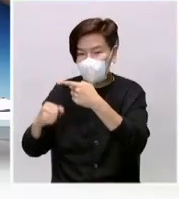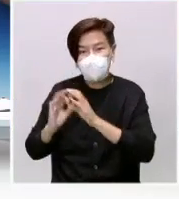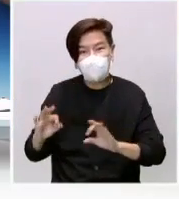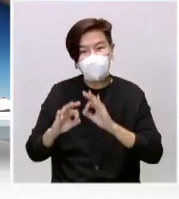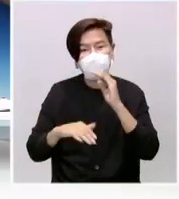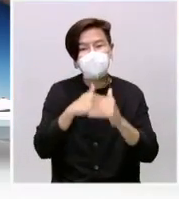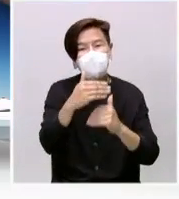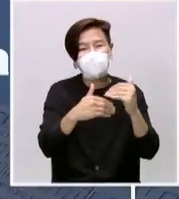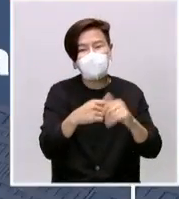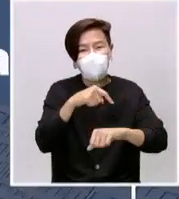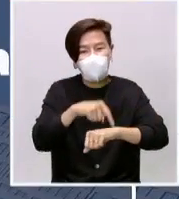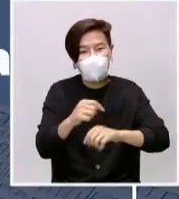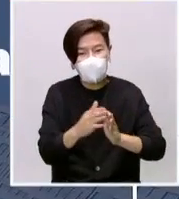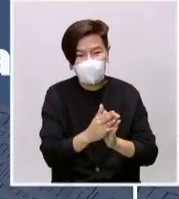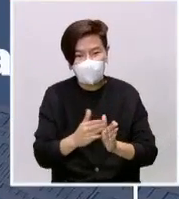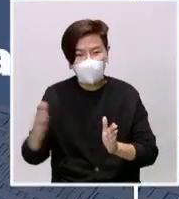างยั่งยืนค่ะ